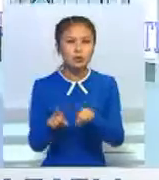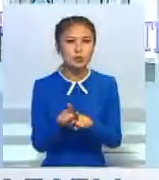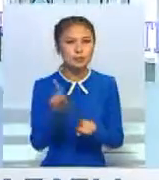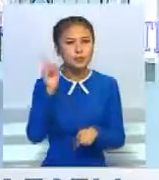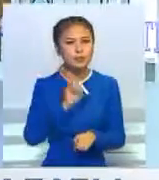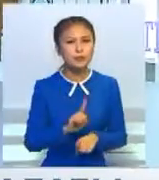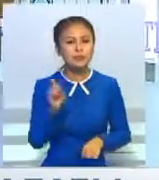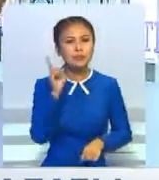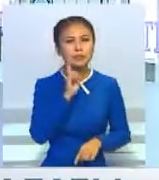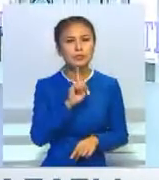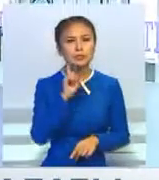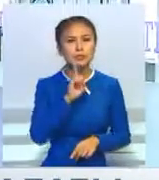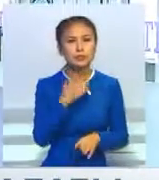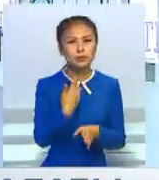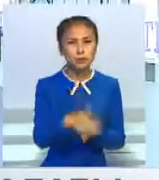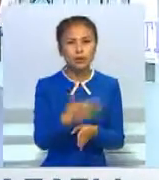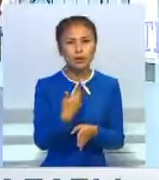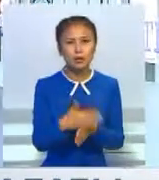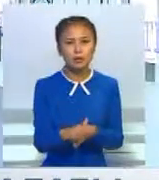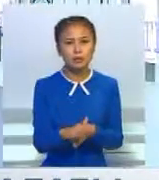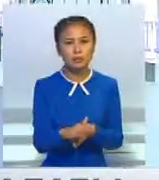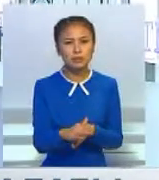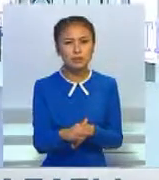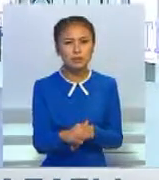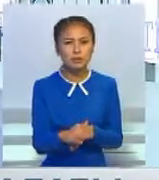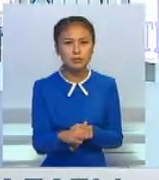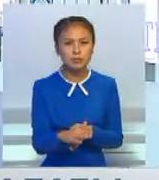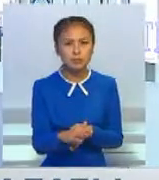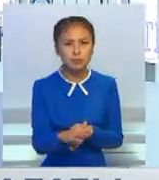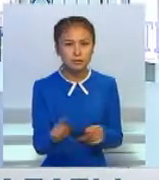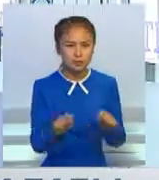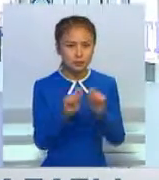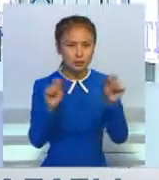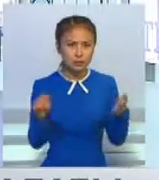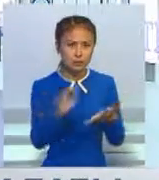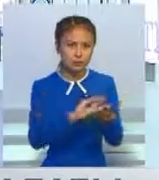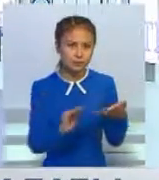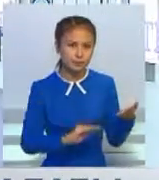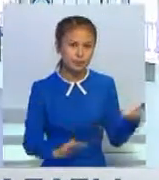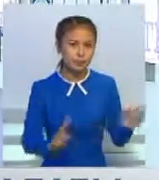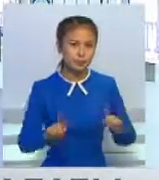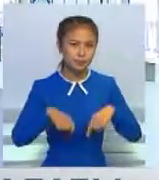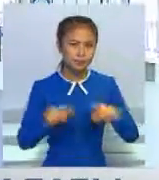бұрында жүрсің де, өзіңнің ойыңды, өзіңнің пікіріңді латынша жазып жеткізесің.